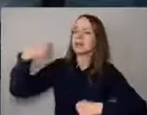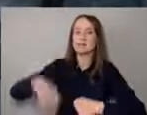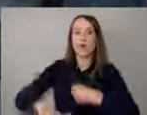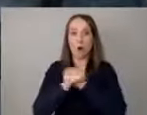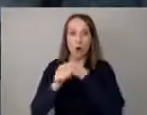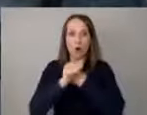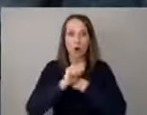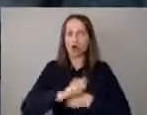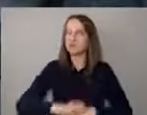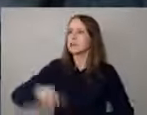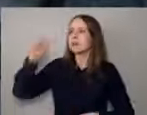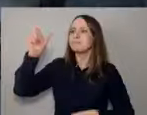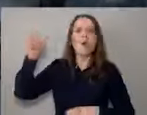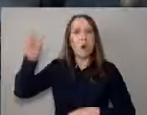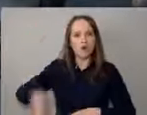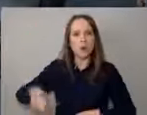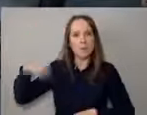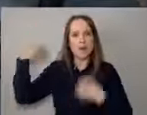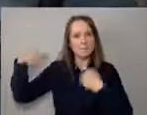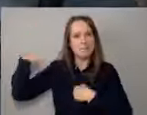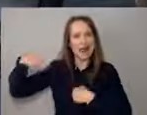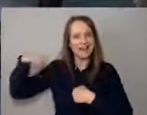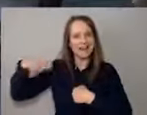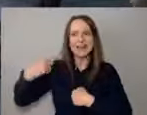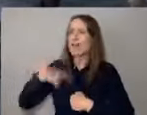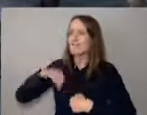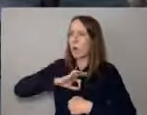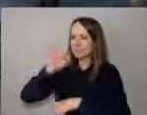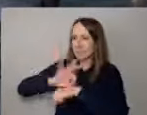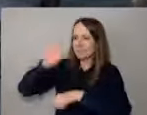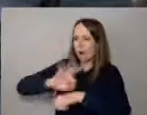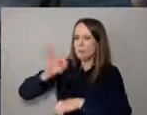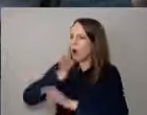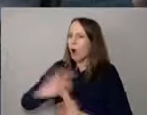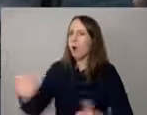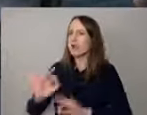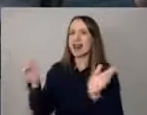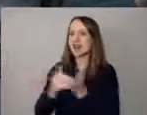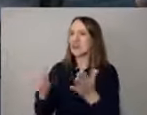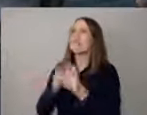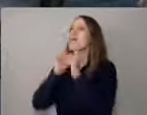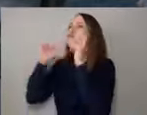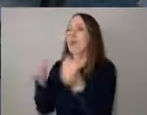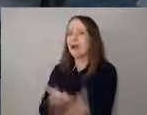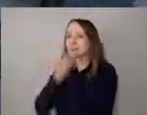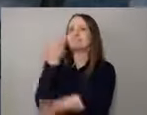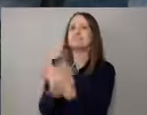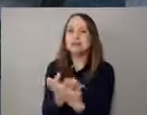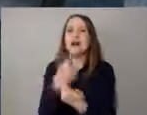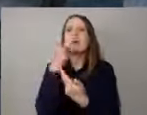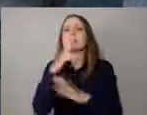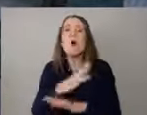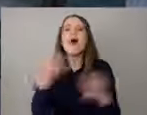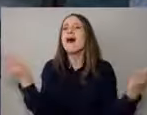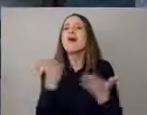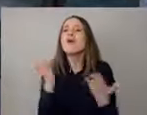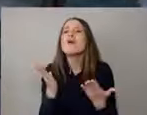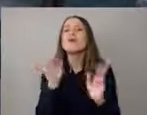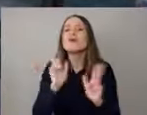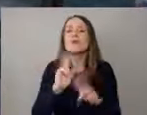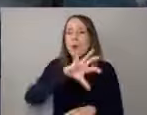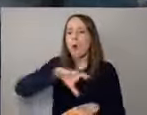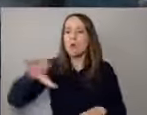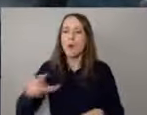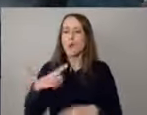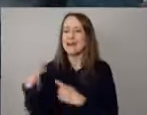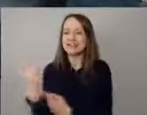własne, oryginalne projekty, tak żeby pomagać tym wszystkim, którzy zostali pozostawieni sami sobie, którzy dzisiaj